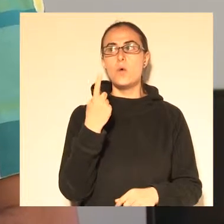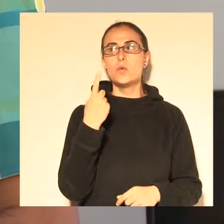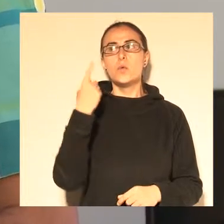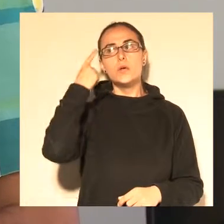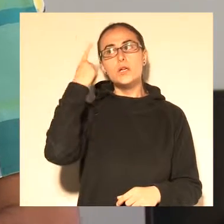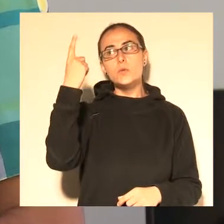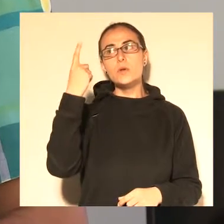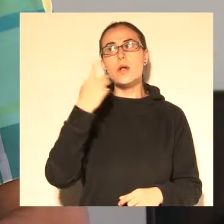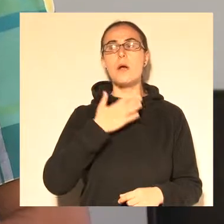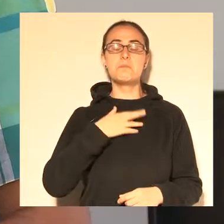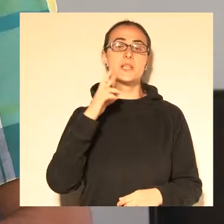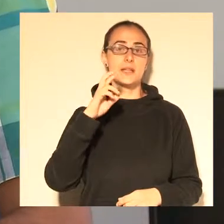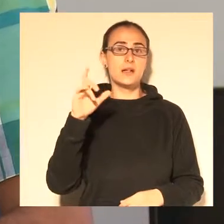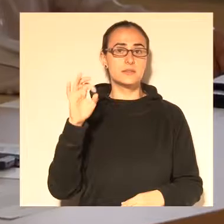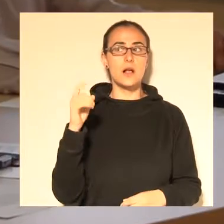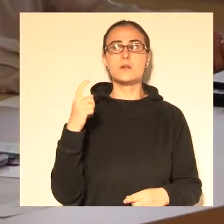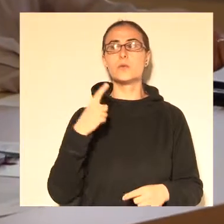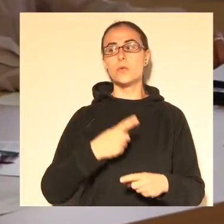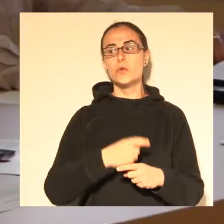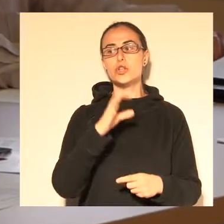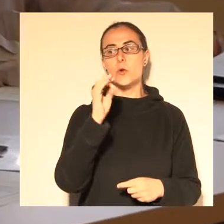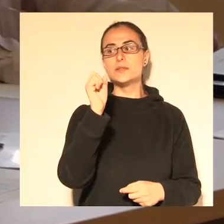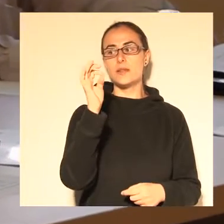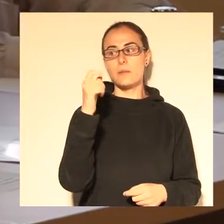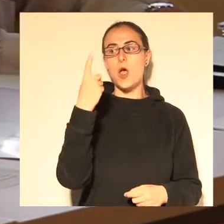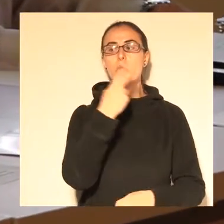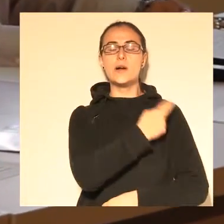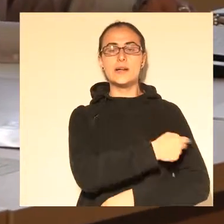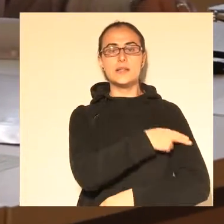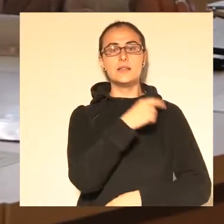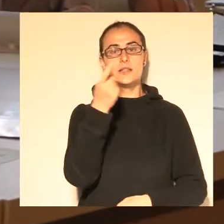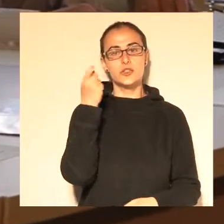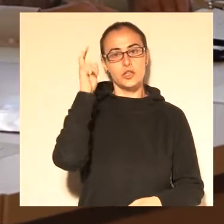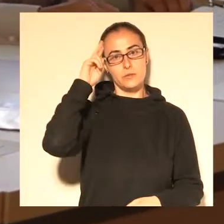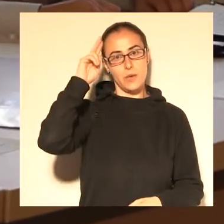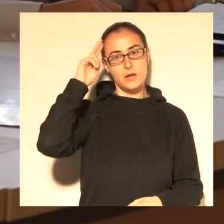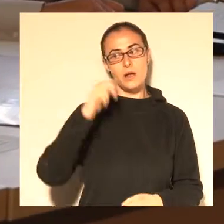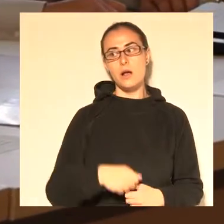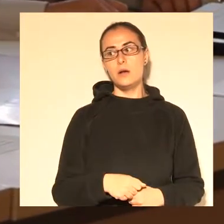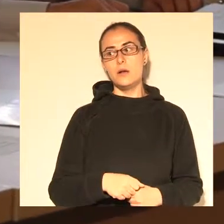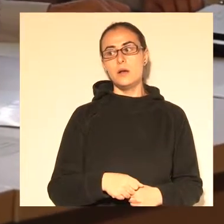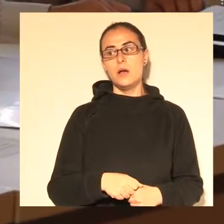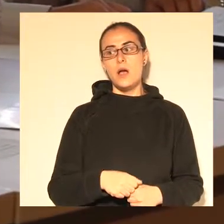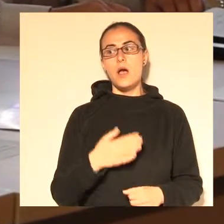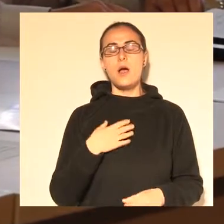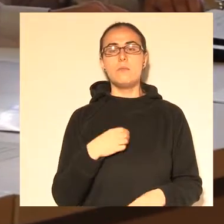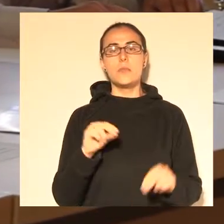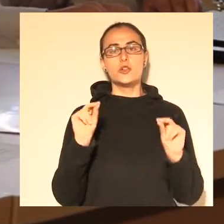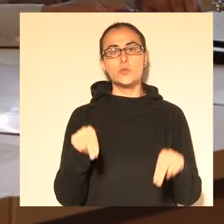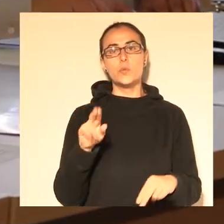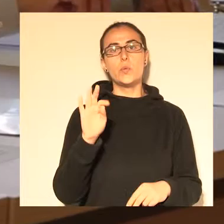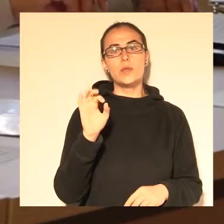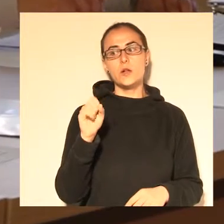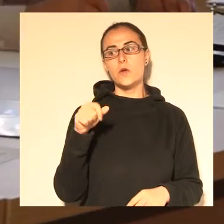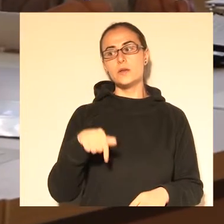duseldorf am realizat un implant de celule stem la clinica xcel Center din Germania am